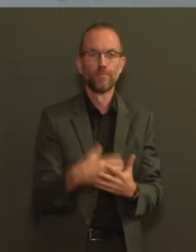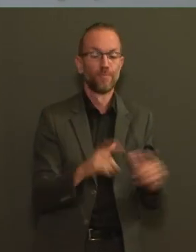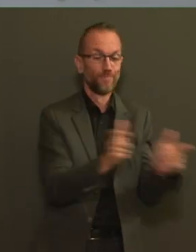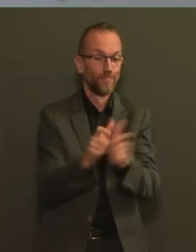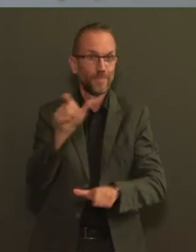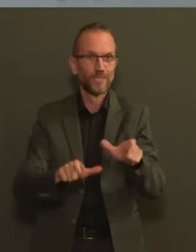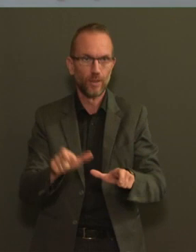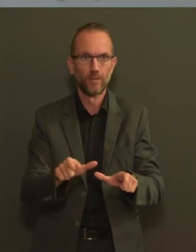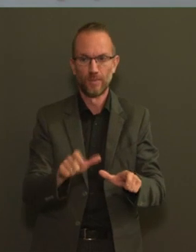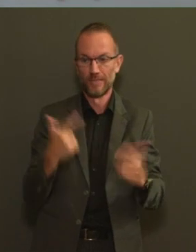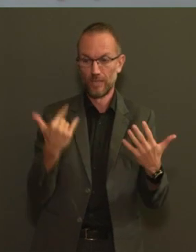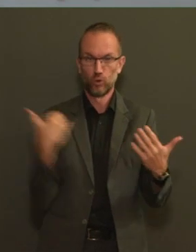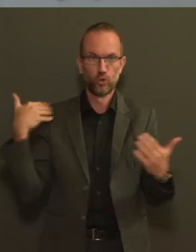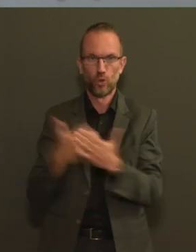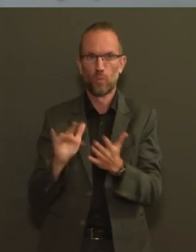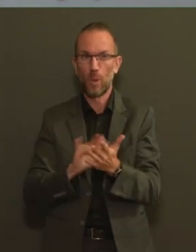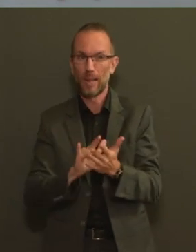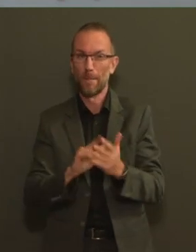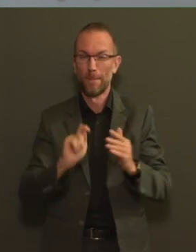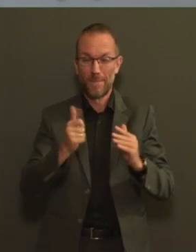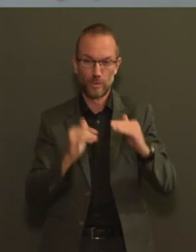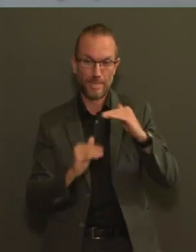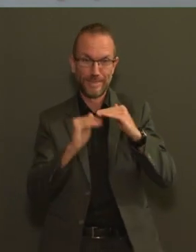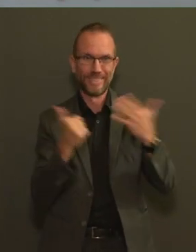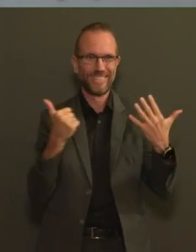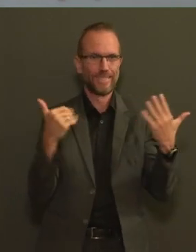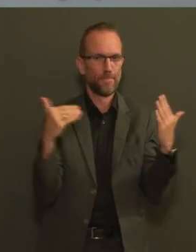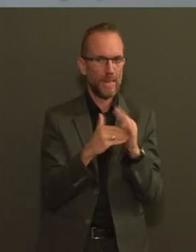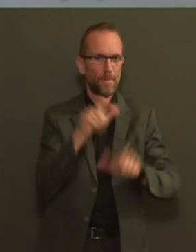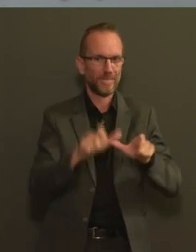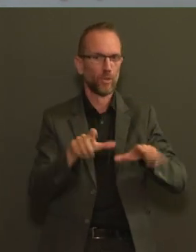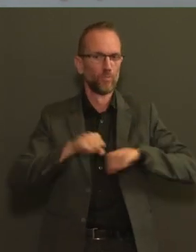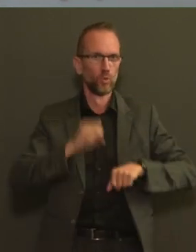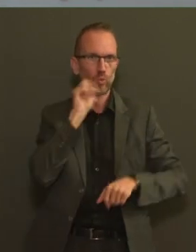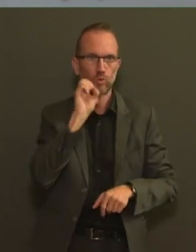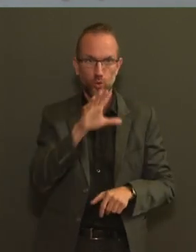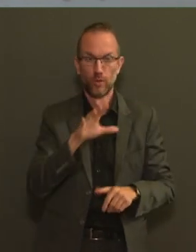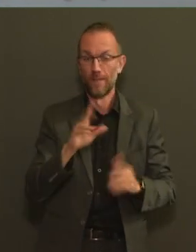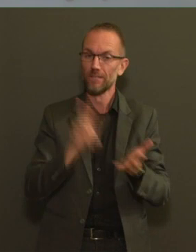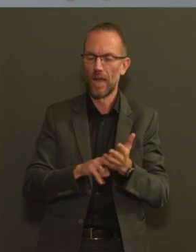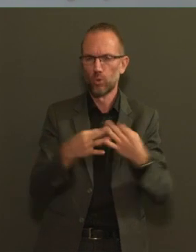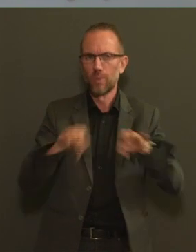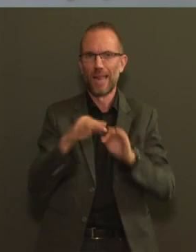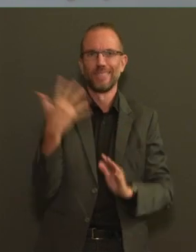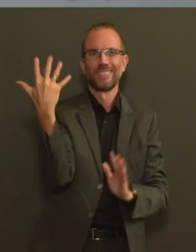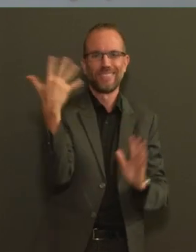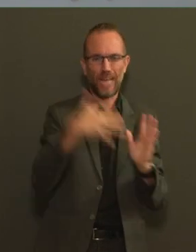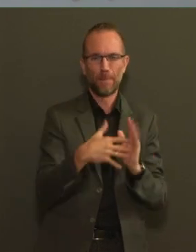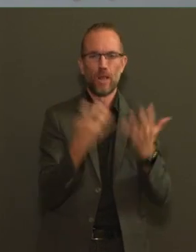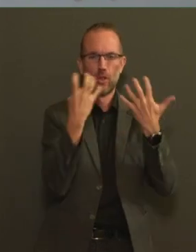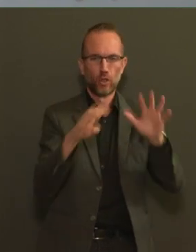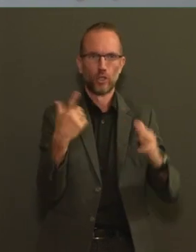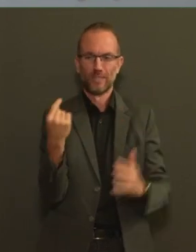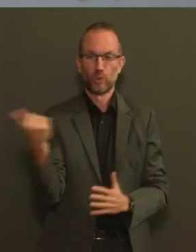a presque eu 6 000 cas par jour. En l'occurrence, 5 976 nouveaux cas par jour, ce qui est